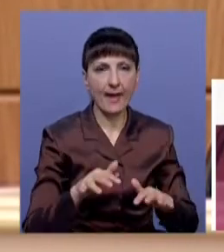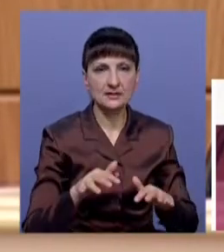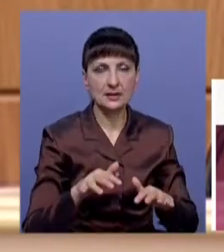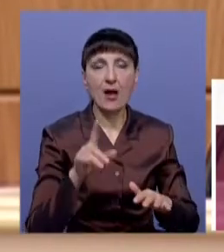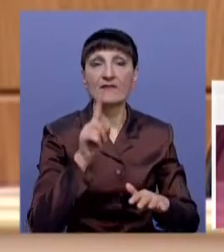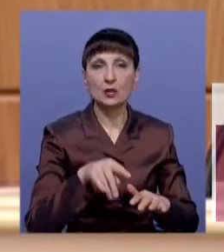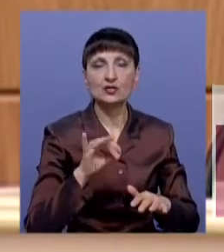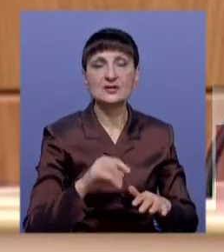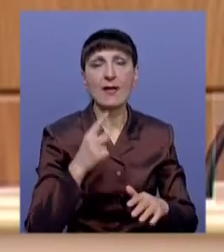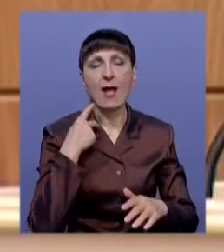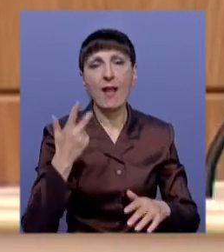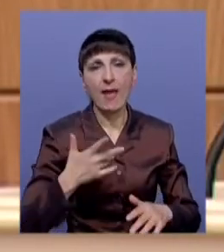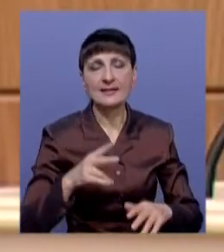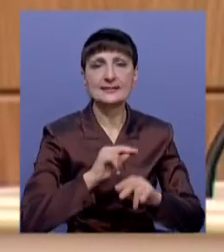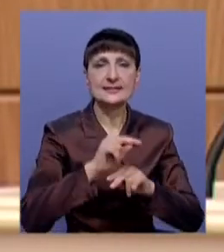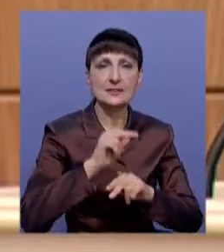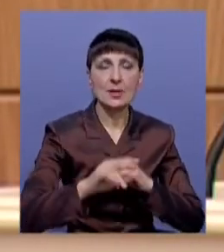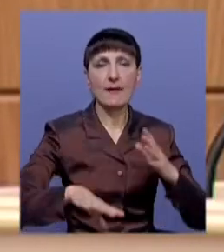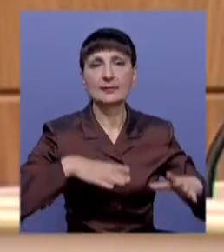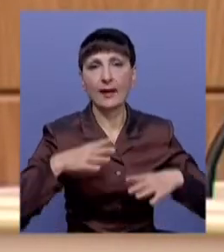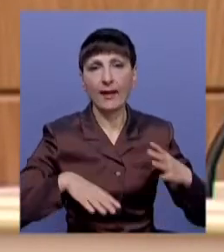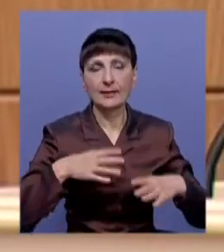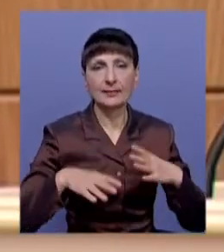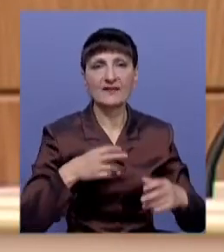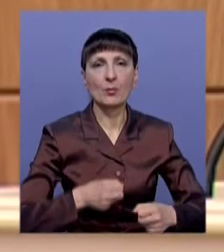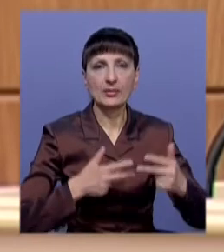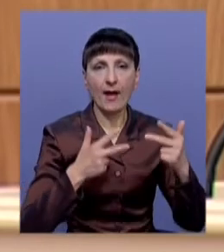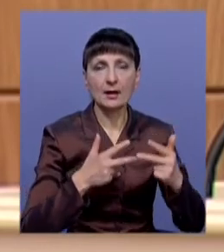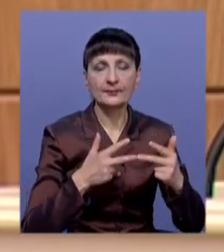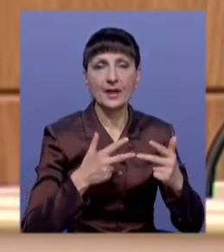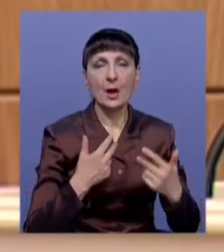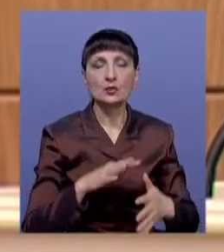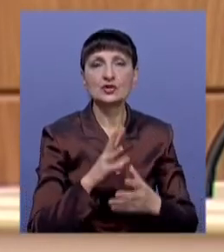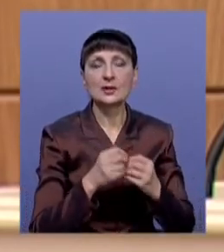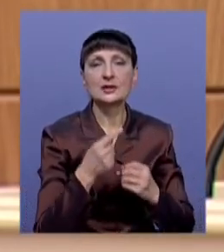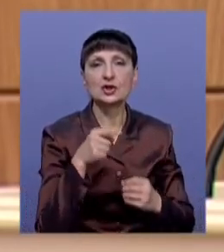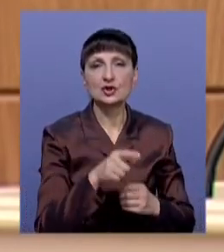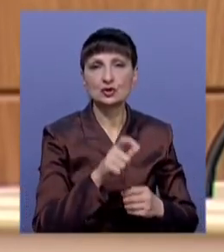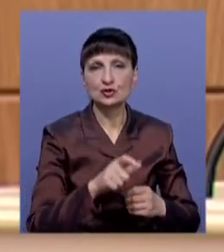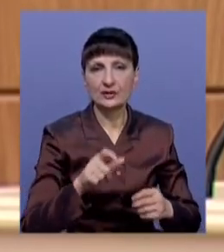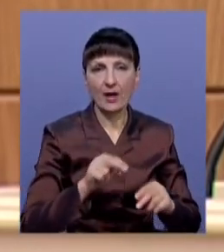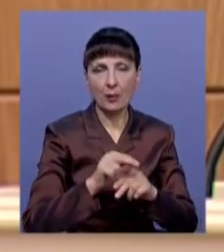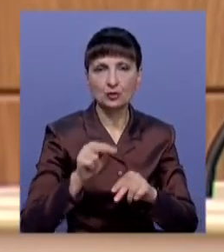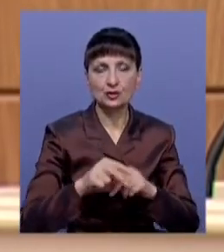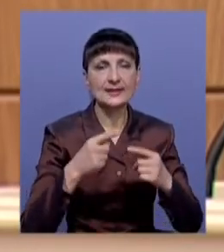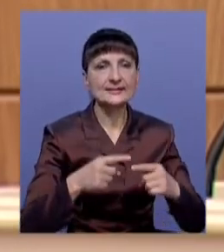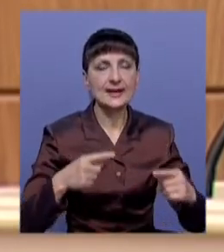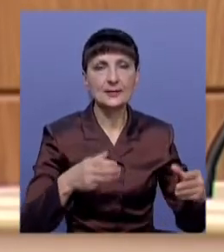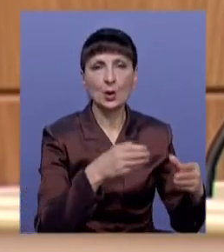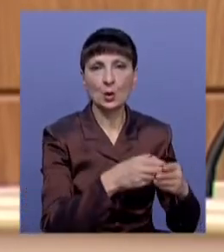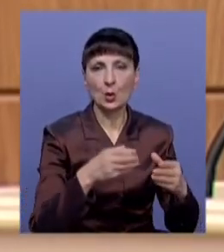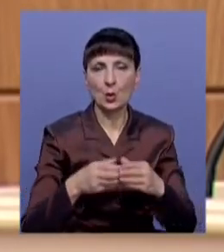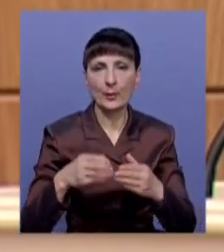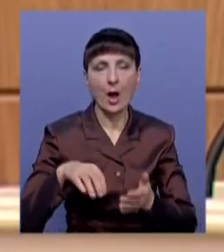том числе лекции, семинары, тренинги, вебинары с охватом более 1000 человек из различных целевых